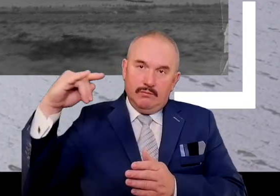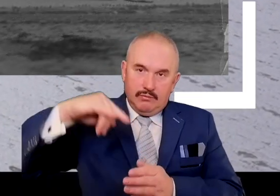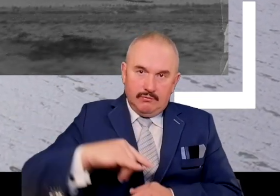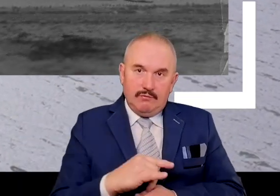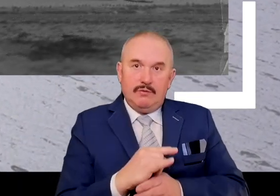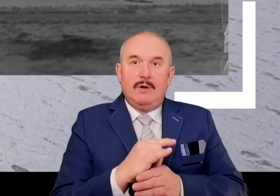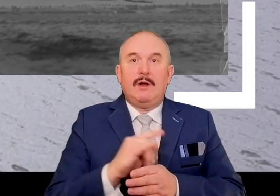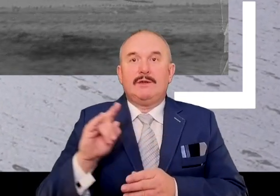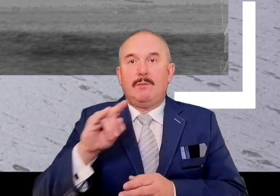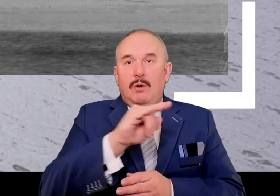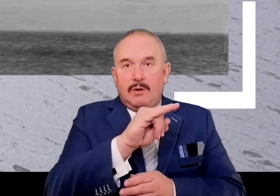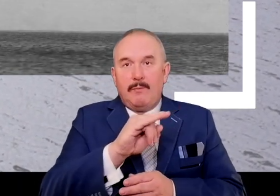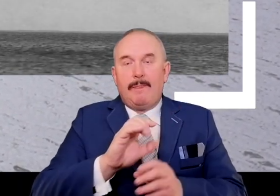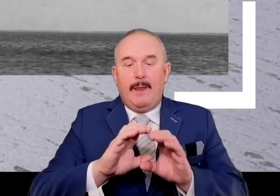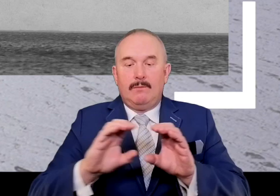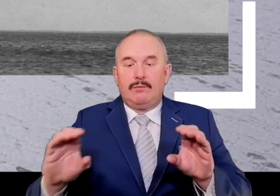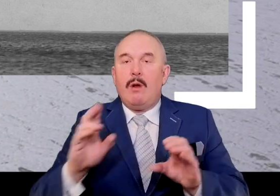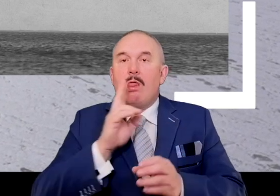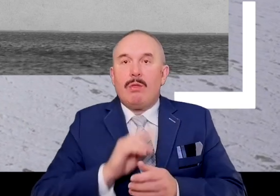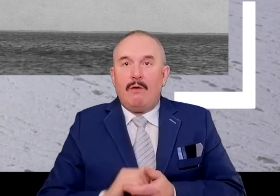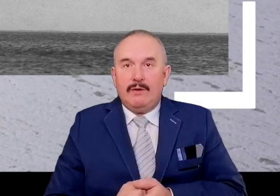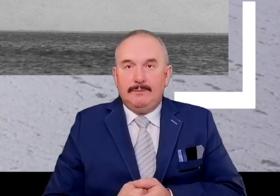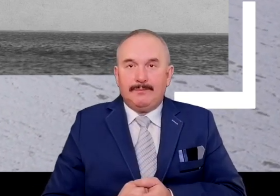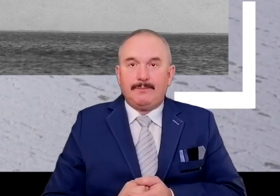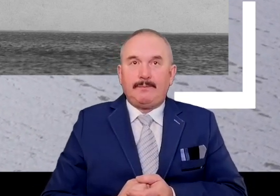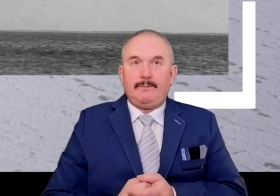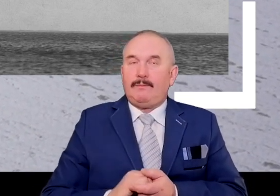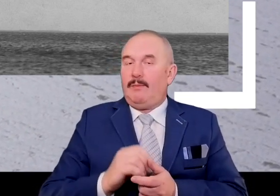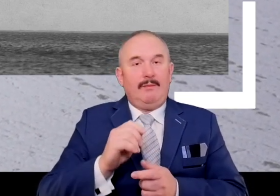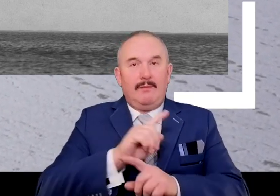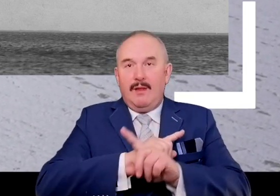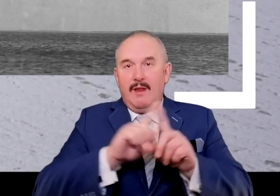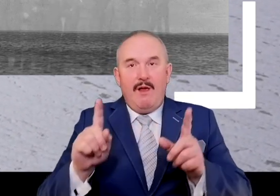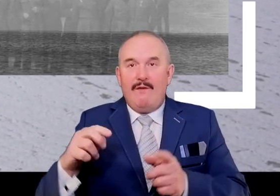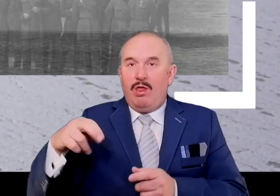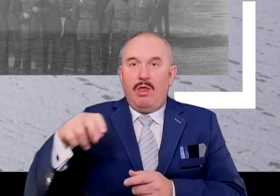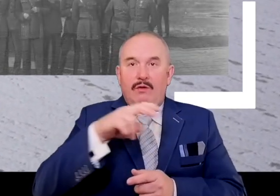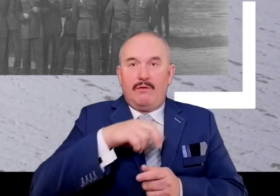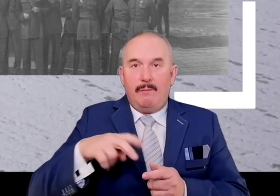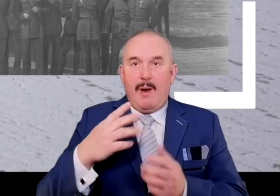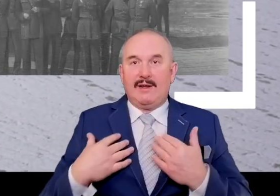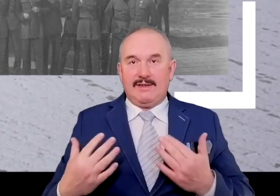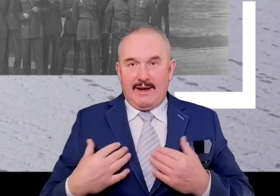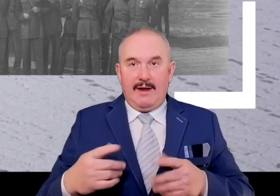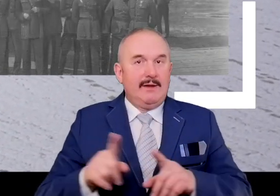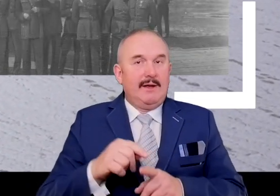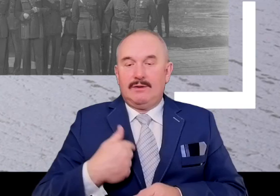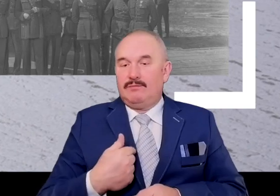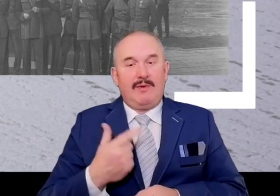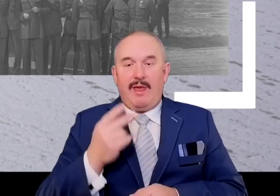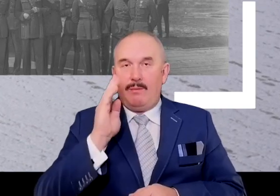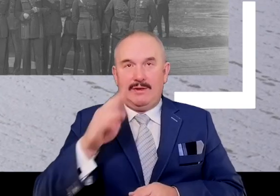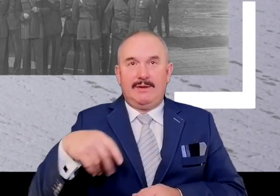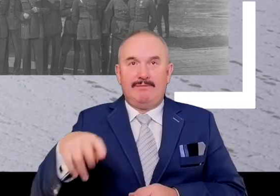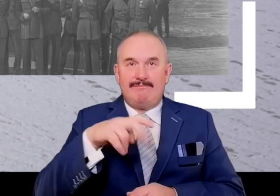bazy. Pokrywa lodowa, nie zachęcamy do spacerowania nią, dlatego też sami nie podejmujemy